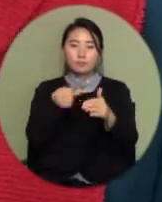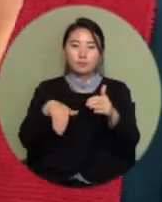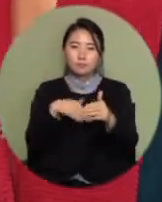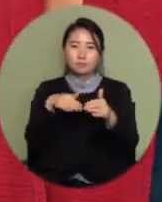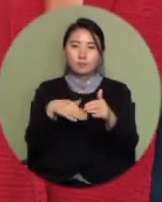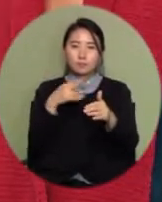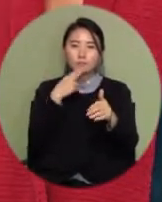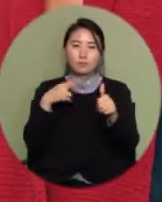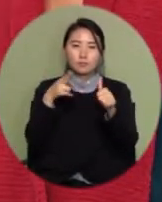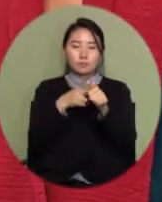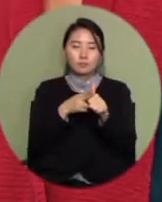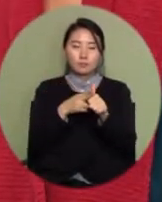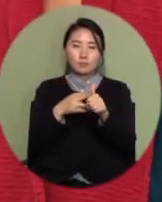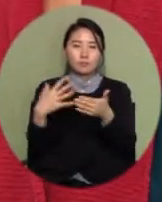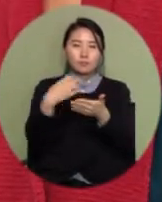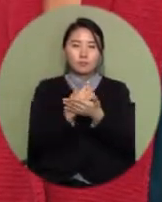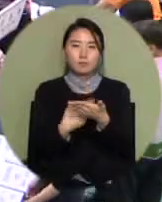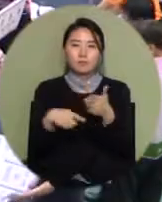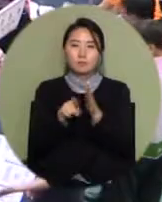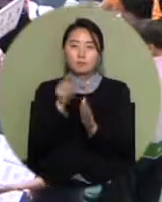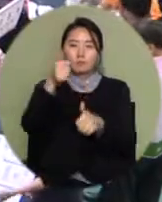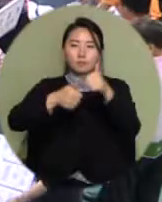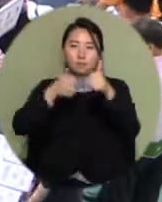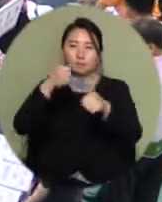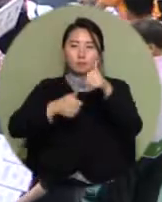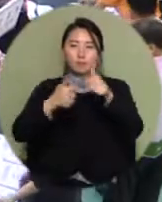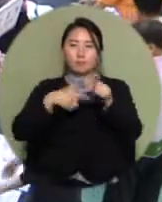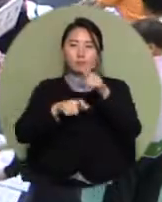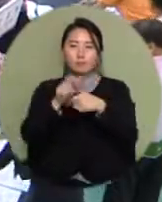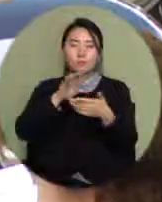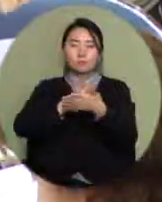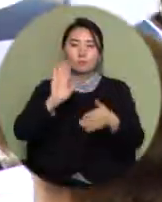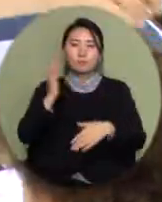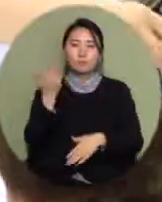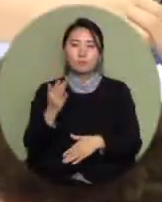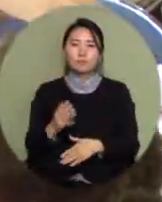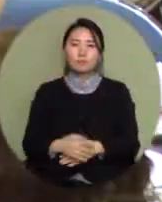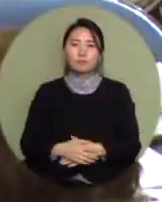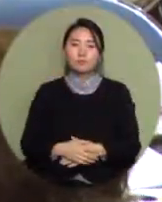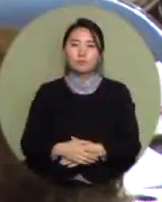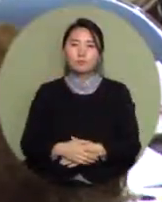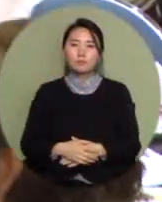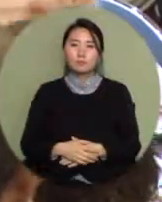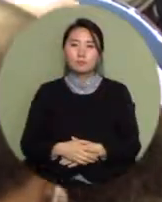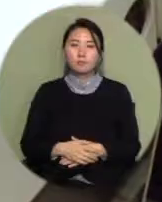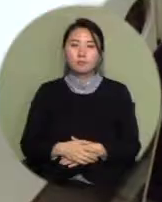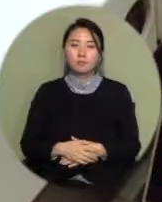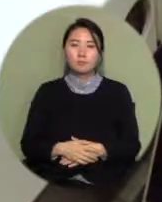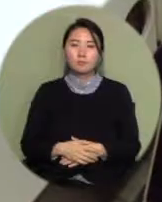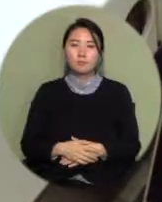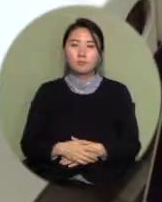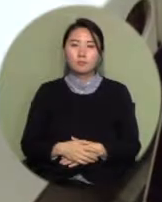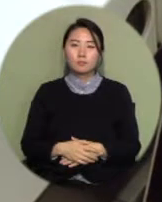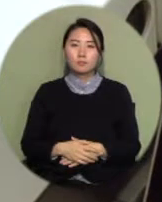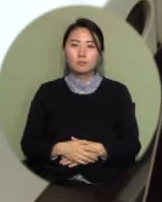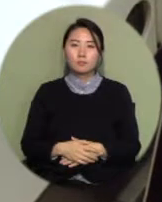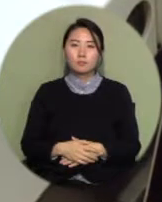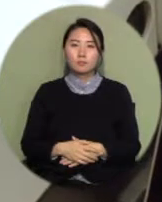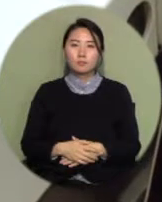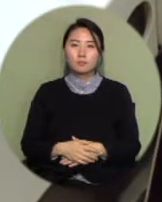재성과 탈환 을 놓고 벌이는 본선 경쟁은 더 뜨거워질 전망입니다 서울 경기 케이블 tv 김동운